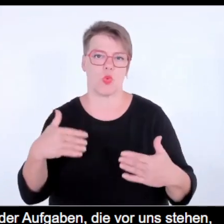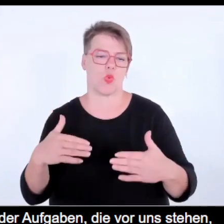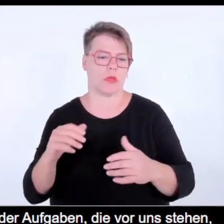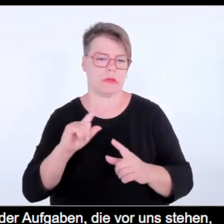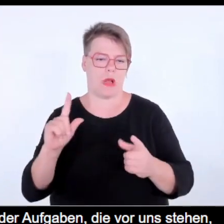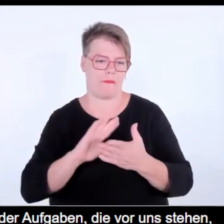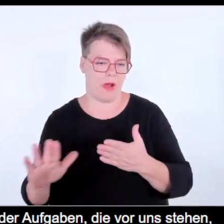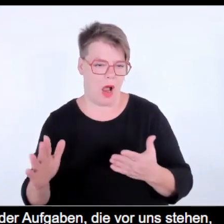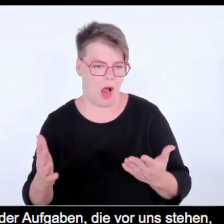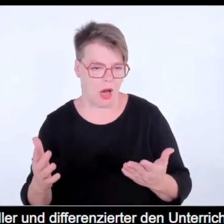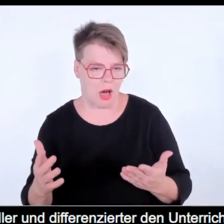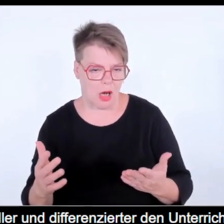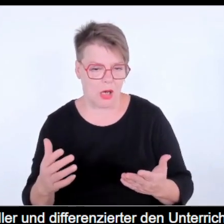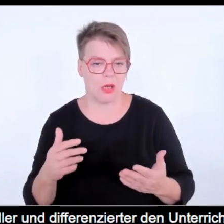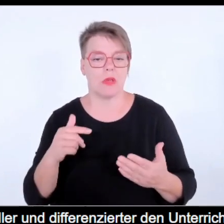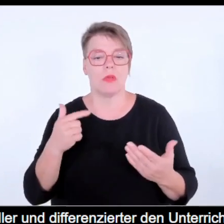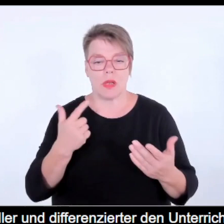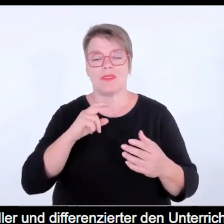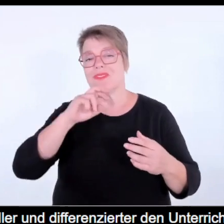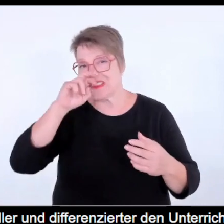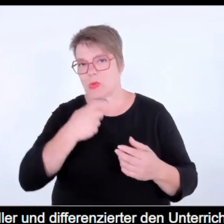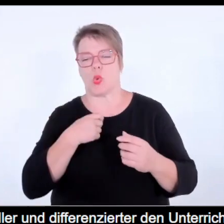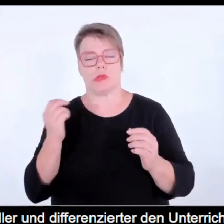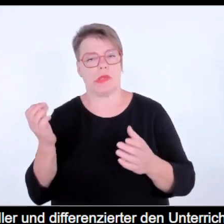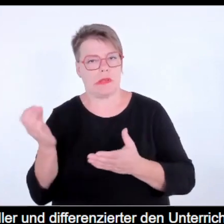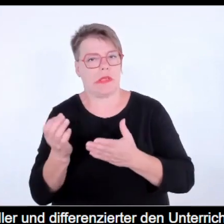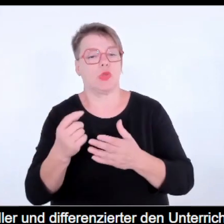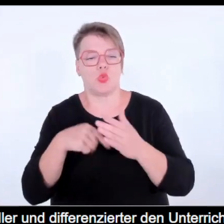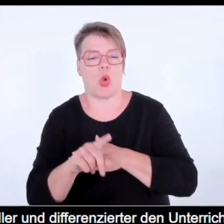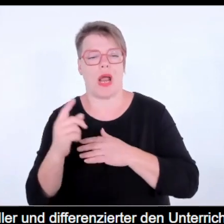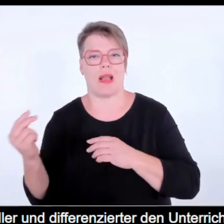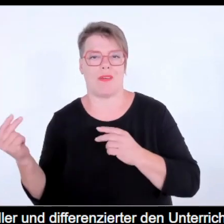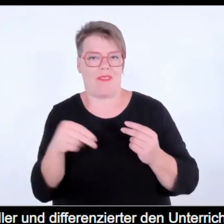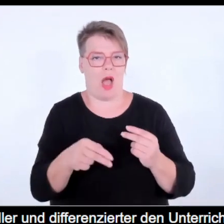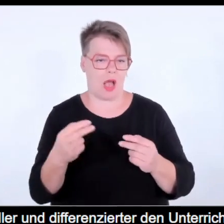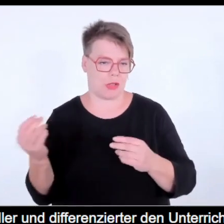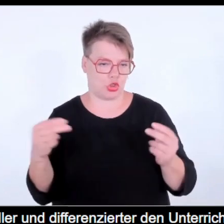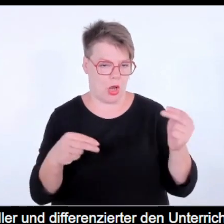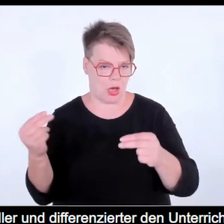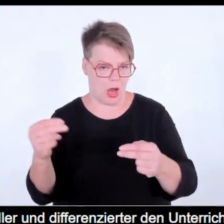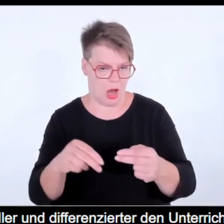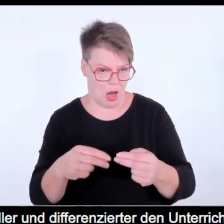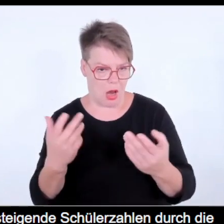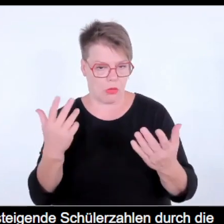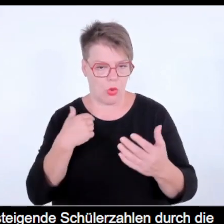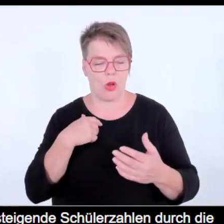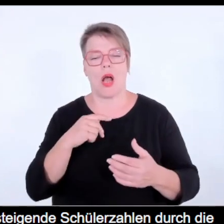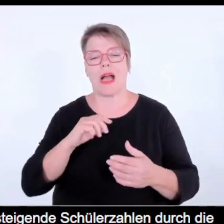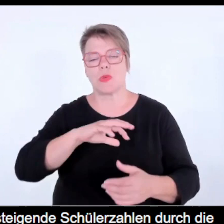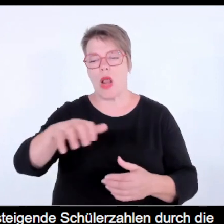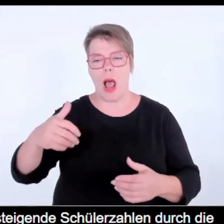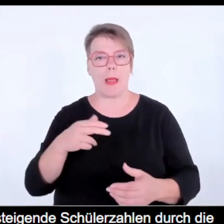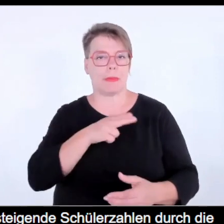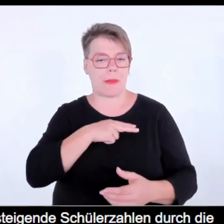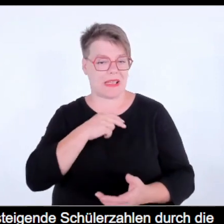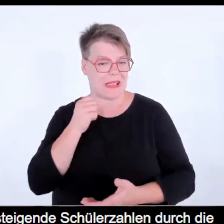Fach- und Förderlehrkräfte. Das sind bewusst keine Quereinsteiger. Fach- und Förderlehrkräfte haben wir schon im System zu mehreren Tausenden. Die